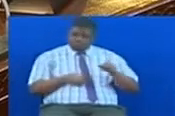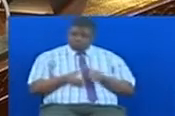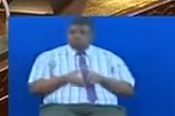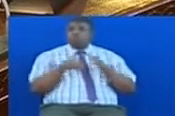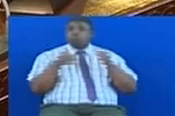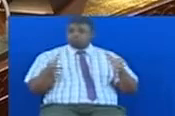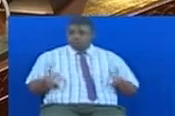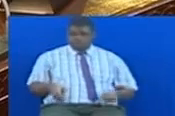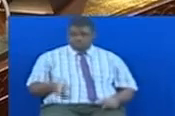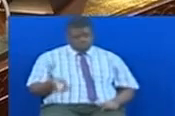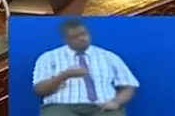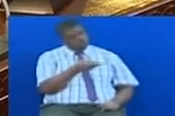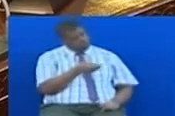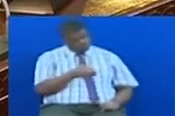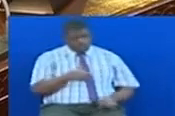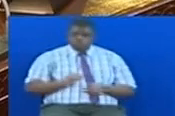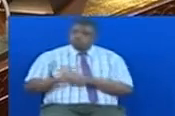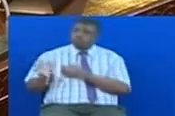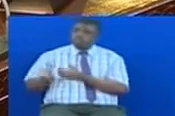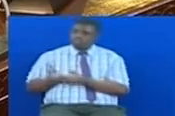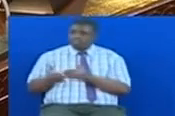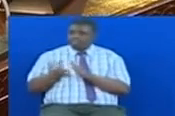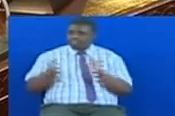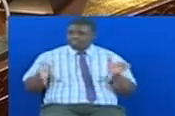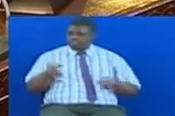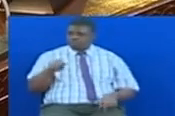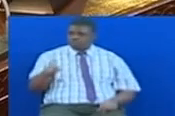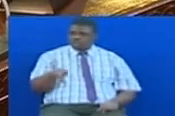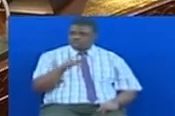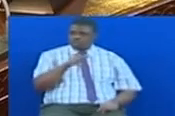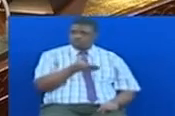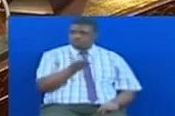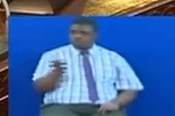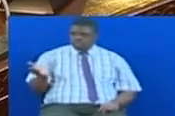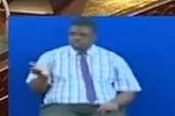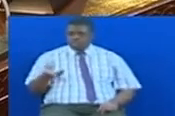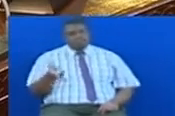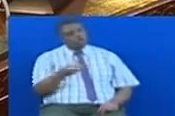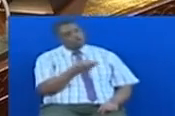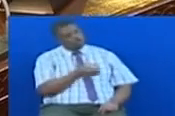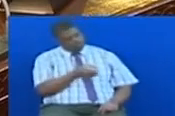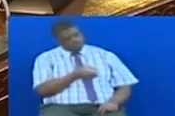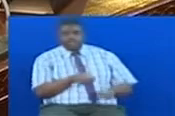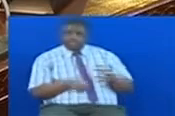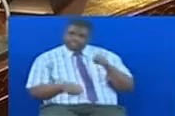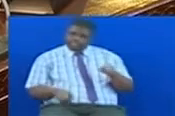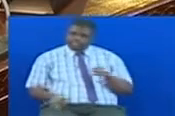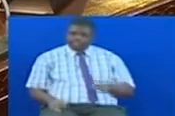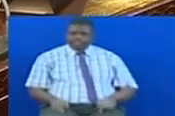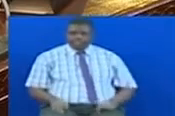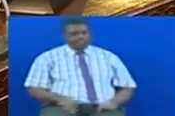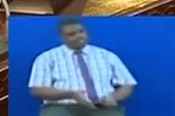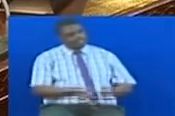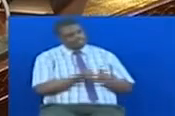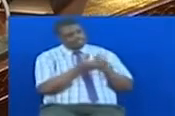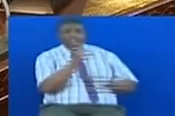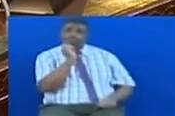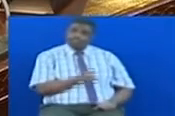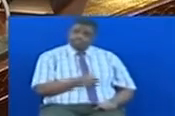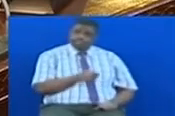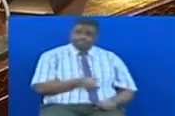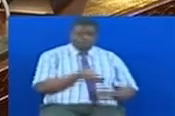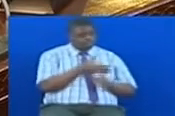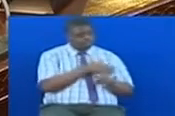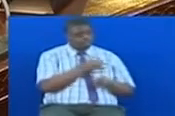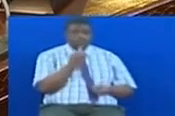hiyo unapokopa na kurejesha unatoa fursa kwa wenzako kuweza kukopa mikopo hii. Mheshimiwa Naibu Spika, baada ya